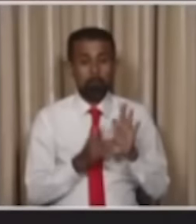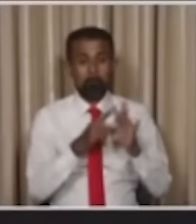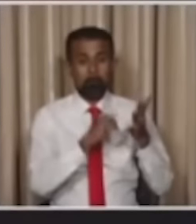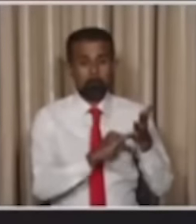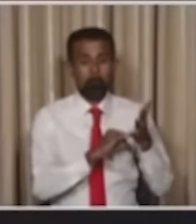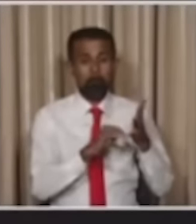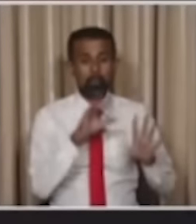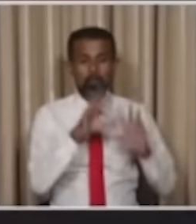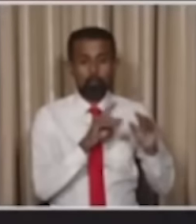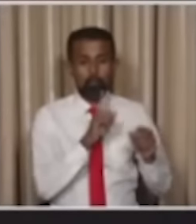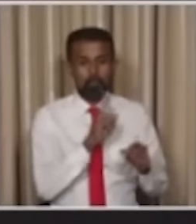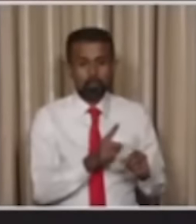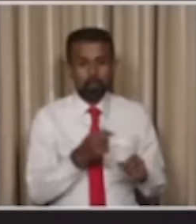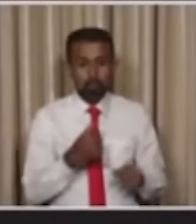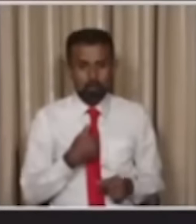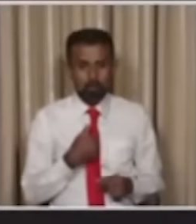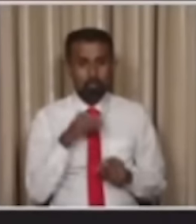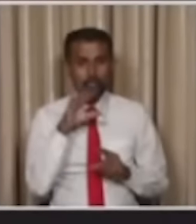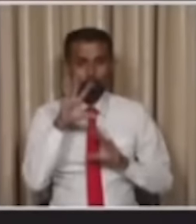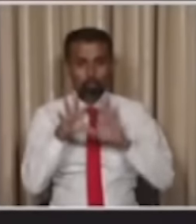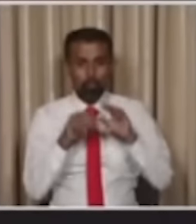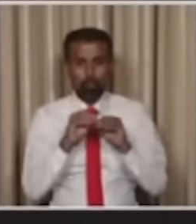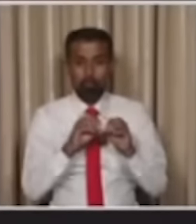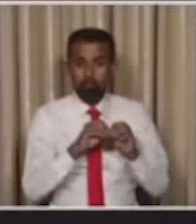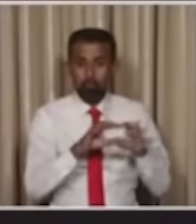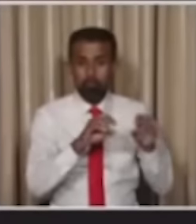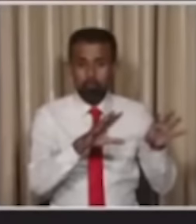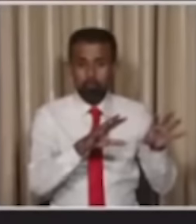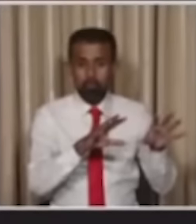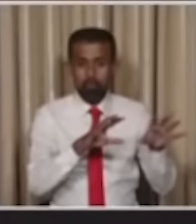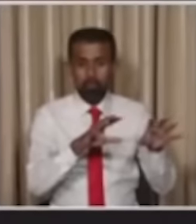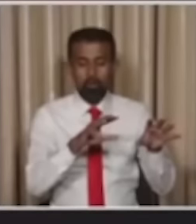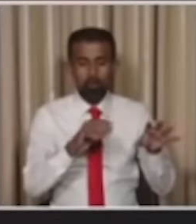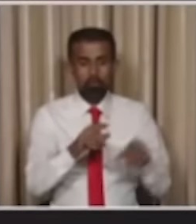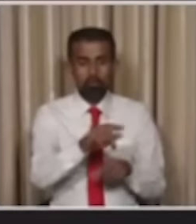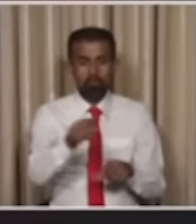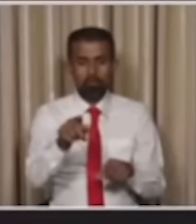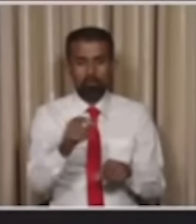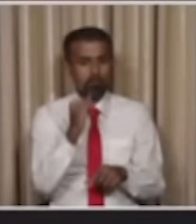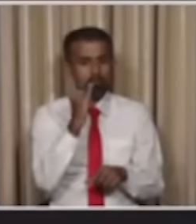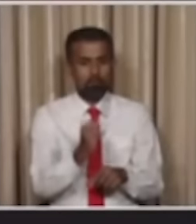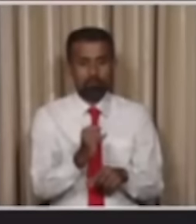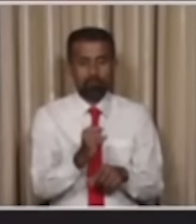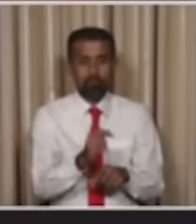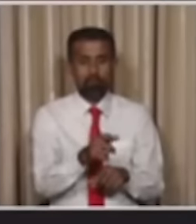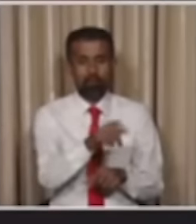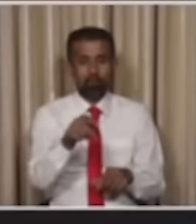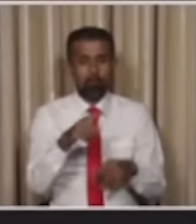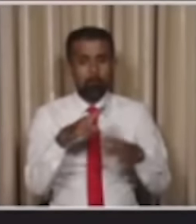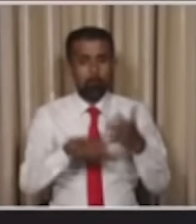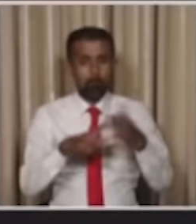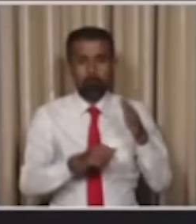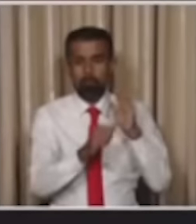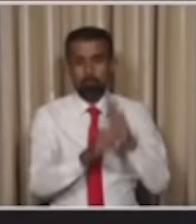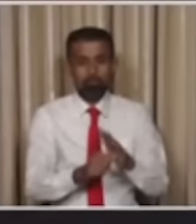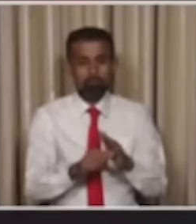කියලා කියන්නේ අපි යම් තොරතුරක් ප්‍රචාරය කරනවා, හැබැයි අපිට කාටවත් අහිතක් කරන්න, කාටවත් දේශපාලන අනතුරක්